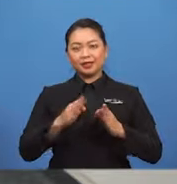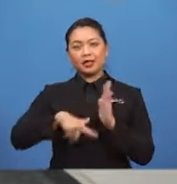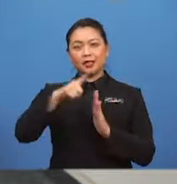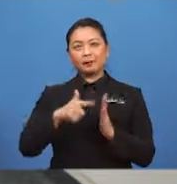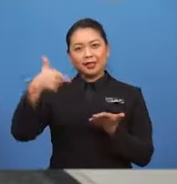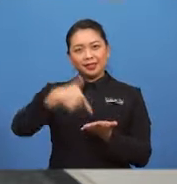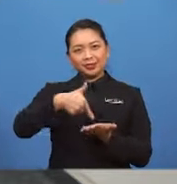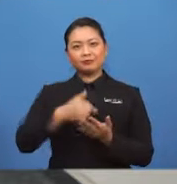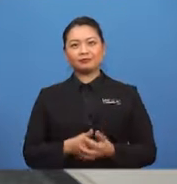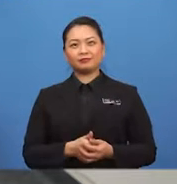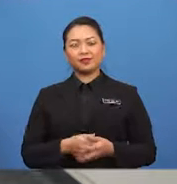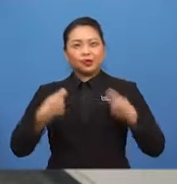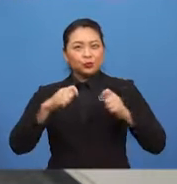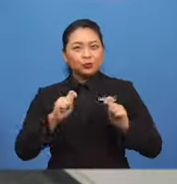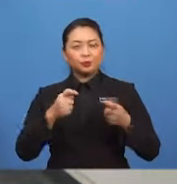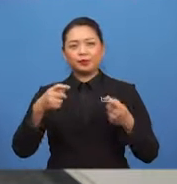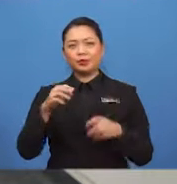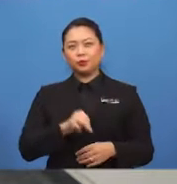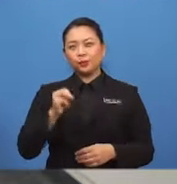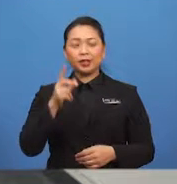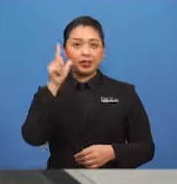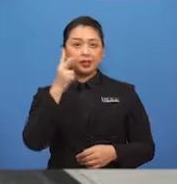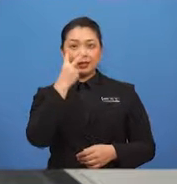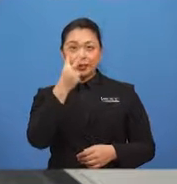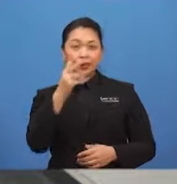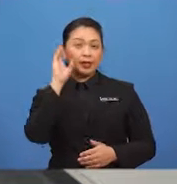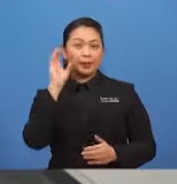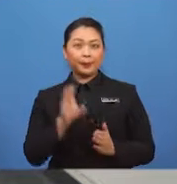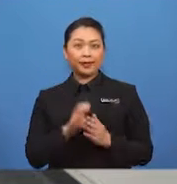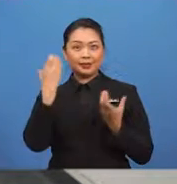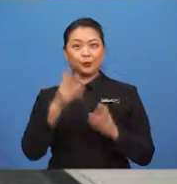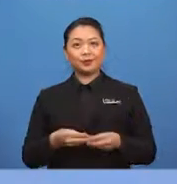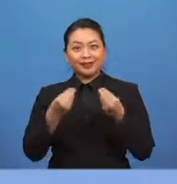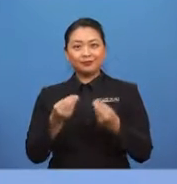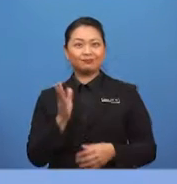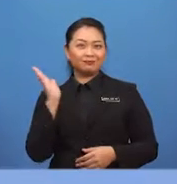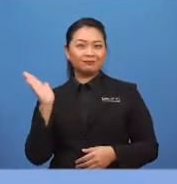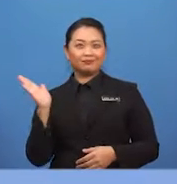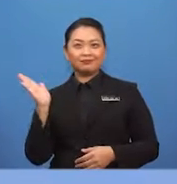lebih lanjut, cuba murid perhatikan gambar yang telah cikgu sediakan.